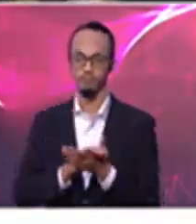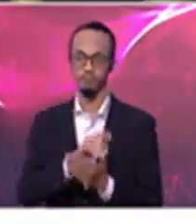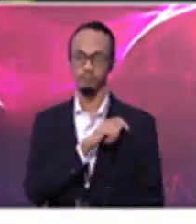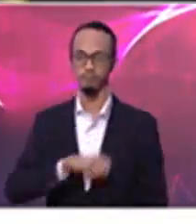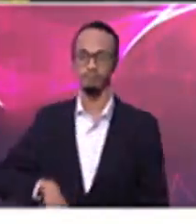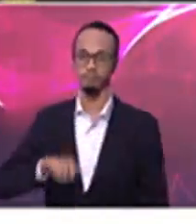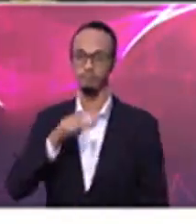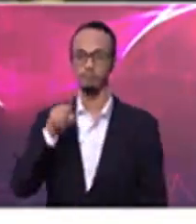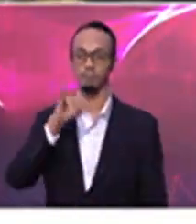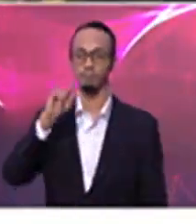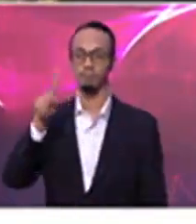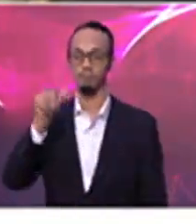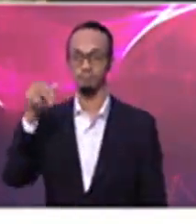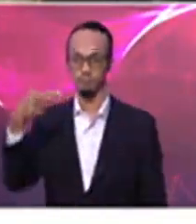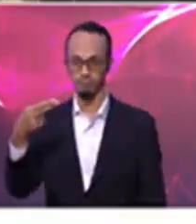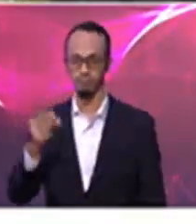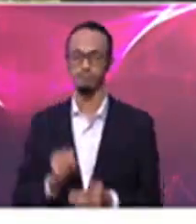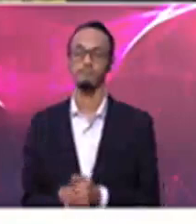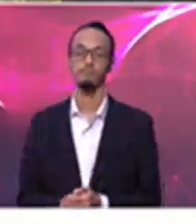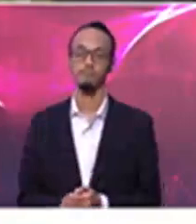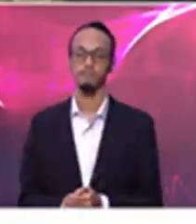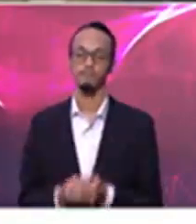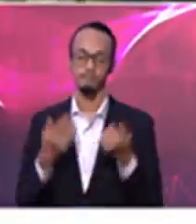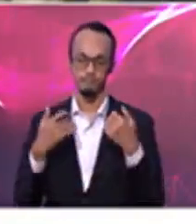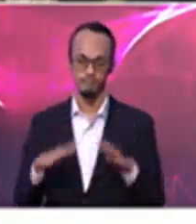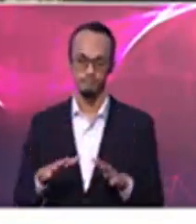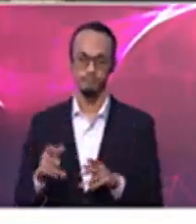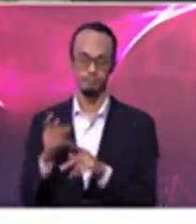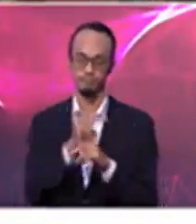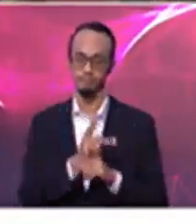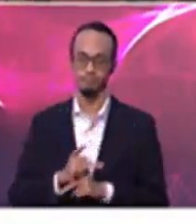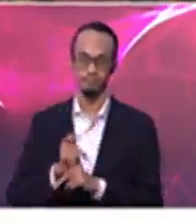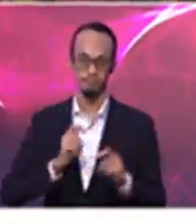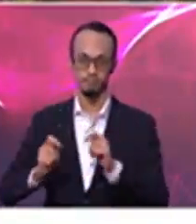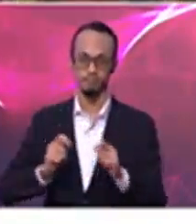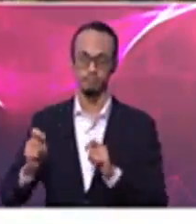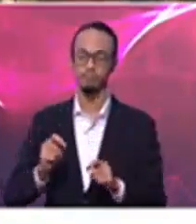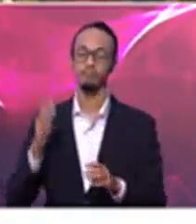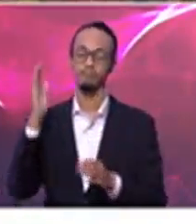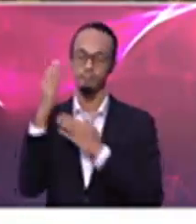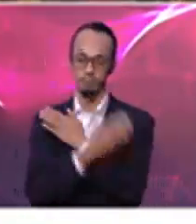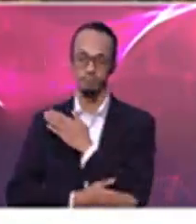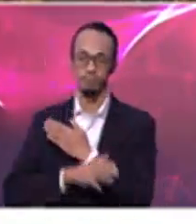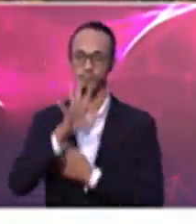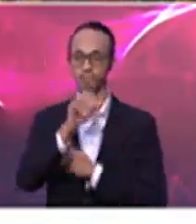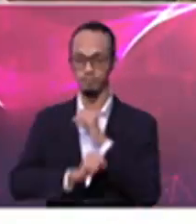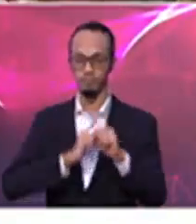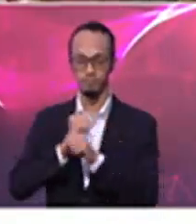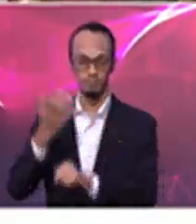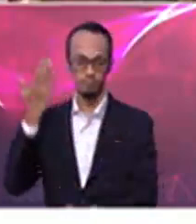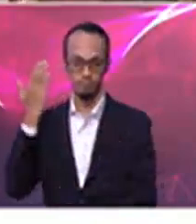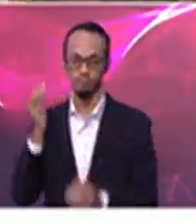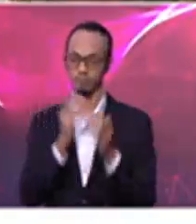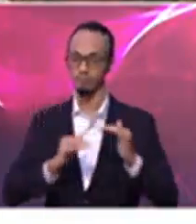Tengku Azizah Aminah Maimunah iskandariah yang telah menaungi negara dan rakyat jelata selama 5 tahun lepas dengan